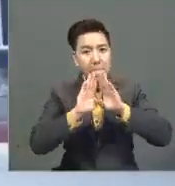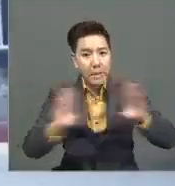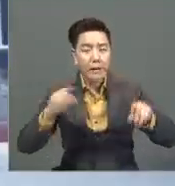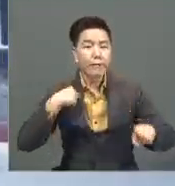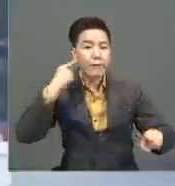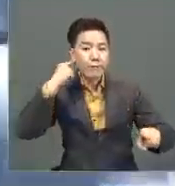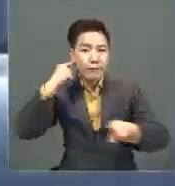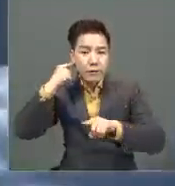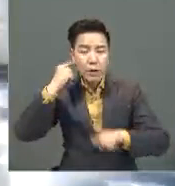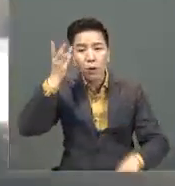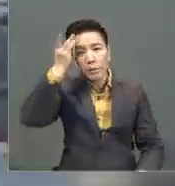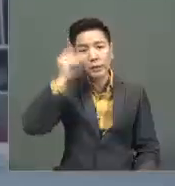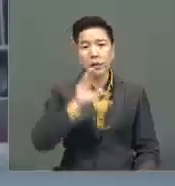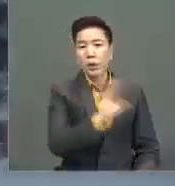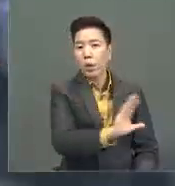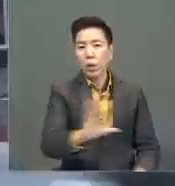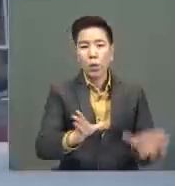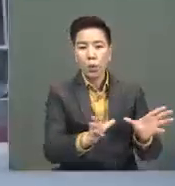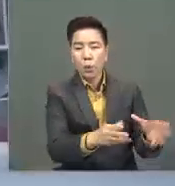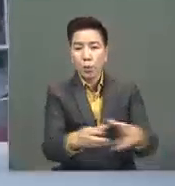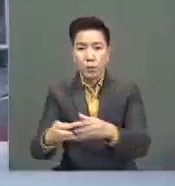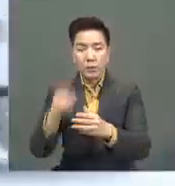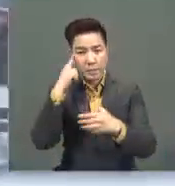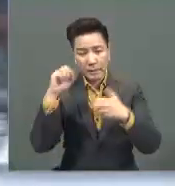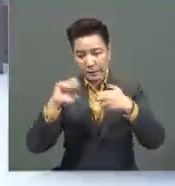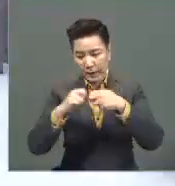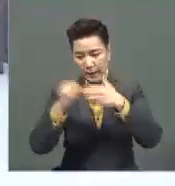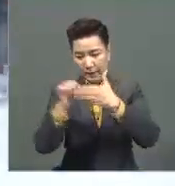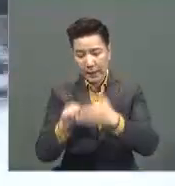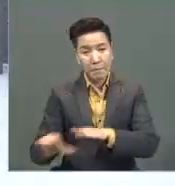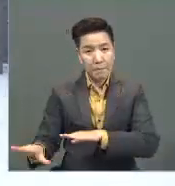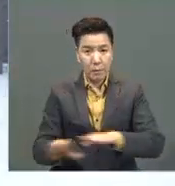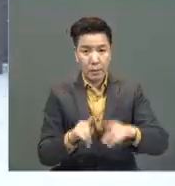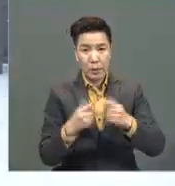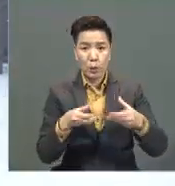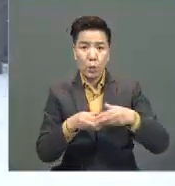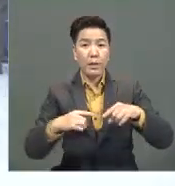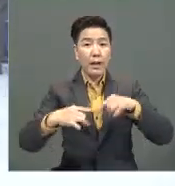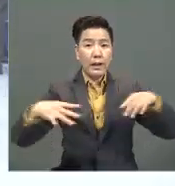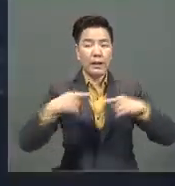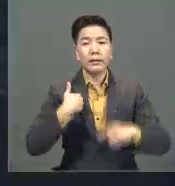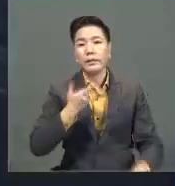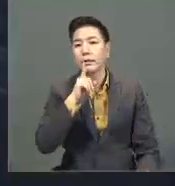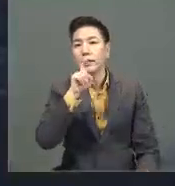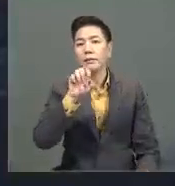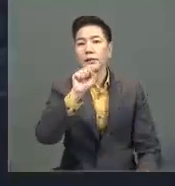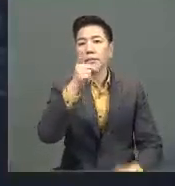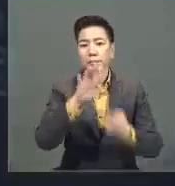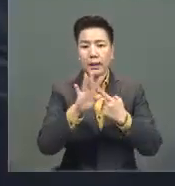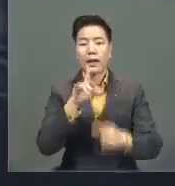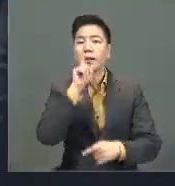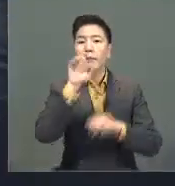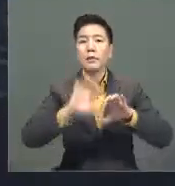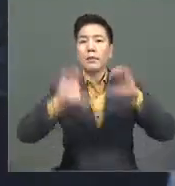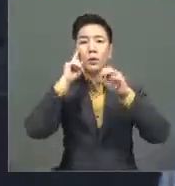ที่จะรับฟังความคิดเห็นของทุกกลุ่มเพื่อแก้ปัญหาไปด้วยกันด้านพรรคฝ่ายค้านเตรียมตั้งกระทู้ในสภาถามรัฐบ